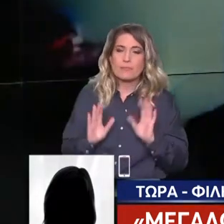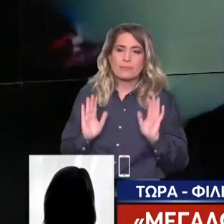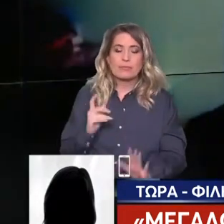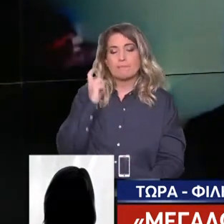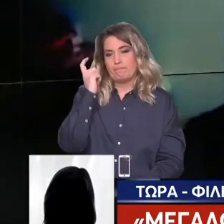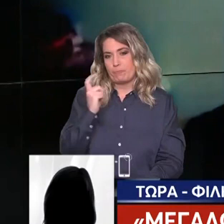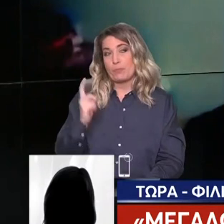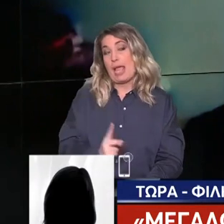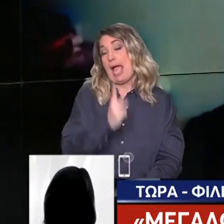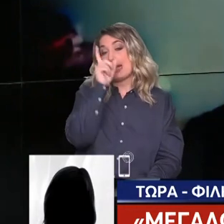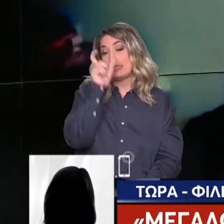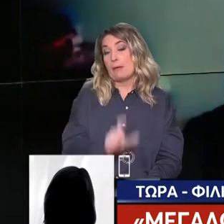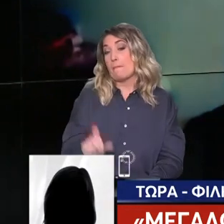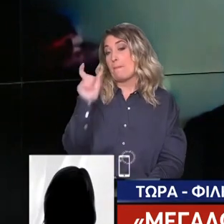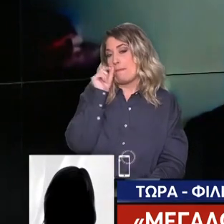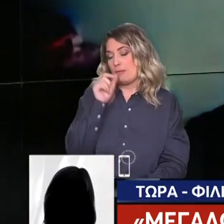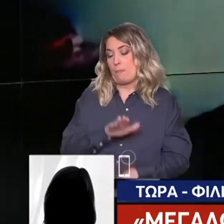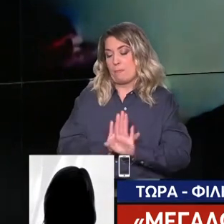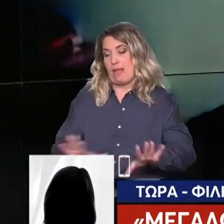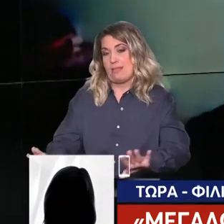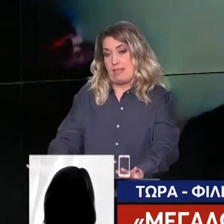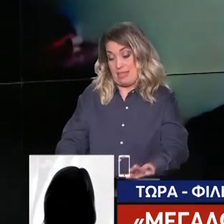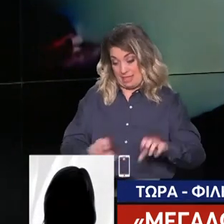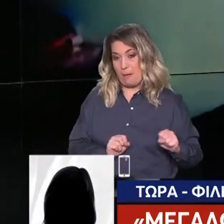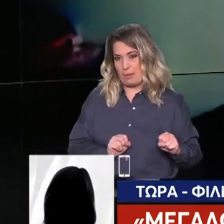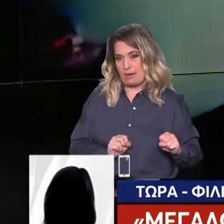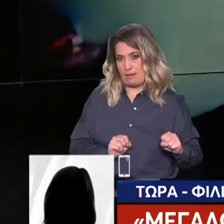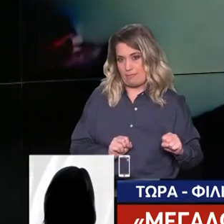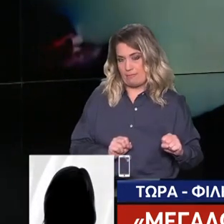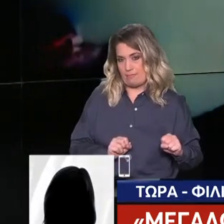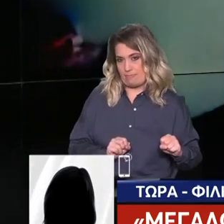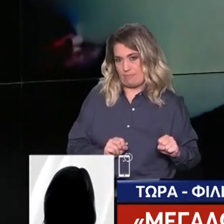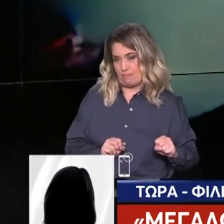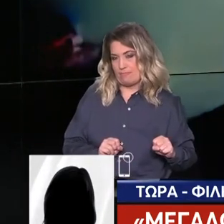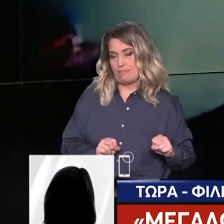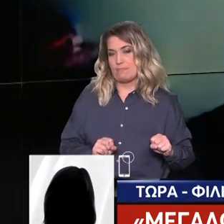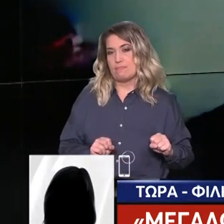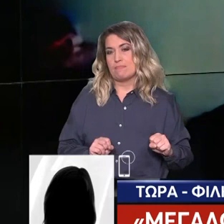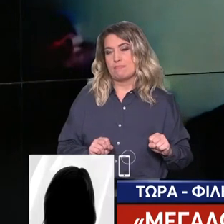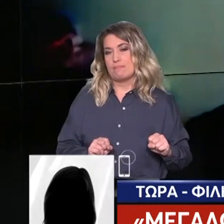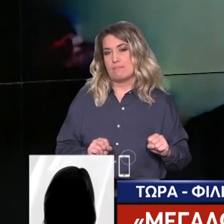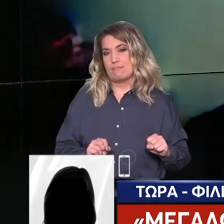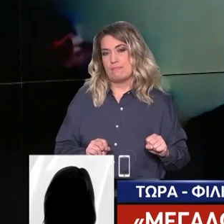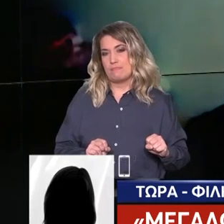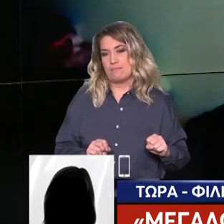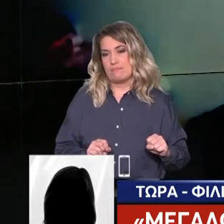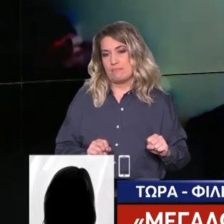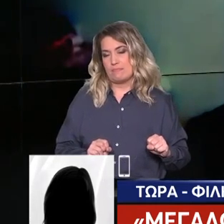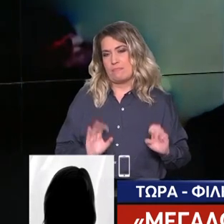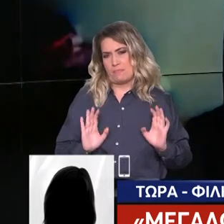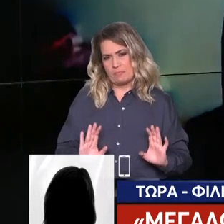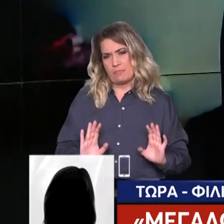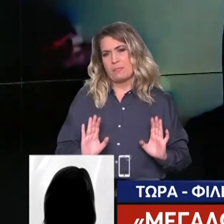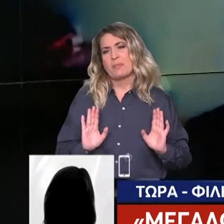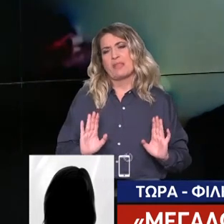ένας πατέρας έχει πάρει τα παιδιά, δεν θέλω να δικαιολογήσω ούτε την πράξη που έκανε αυτό το